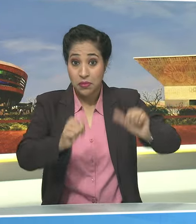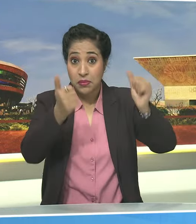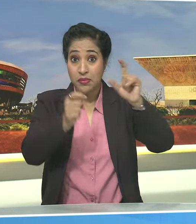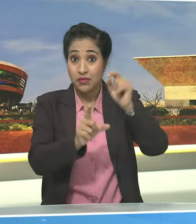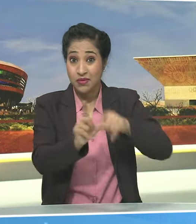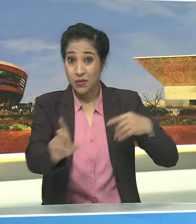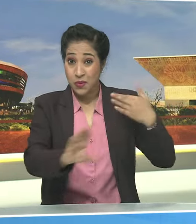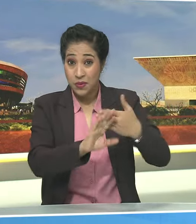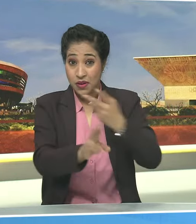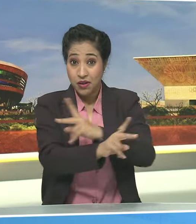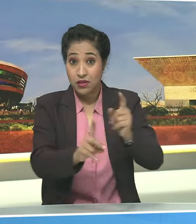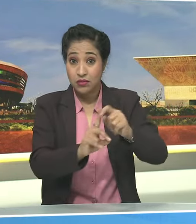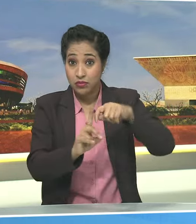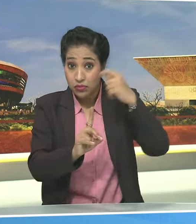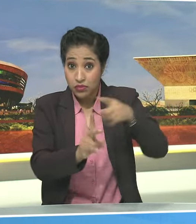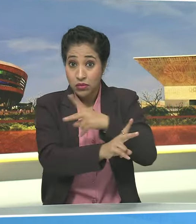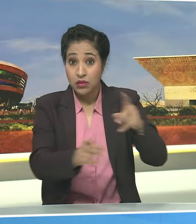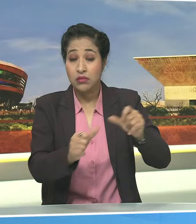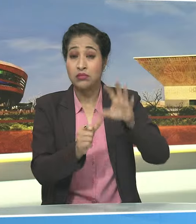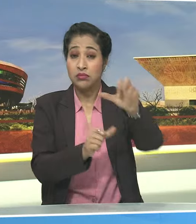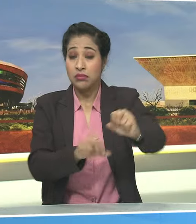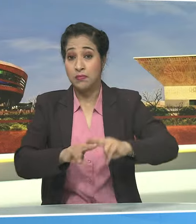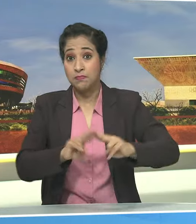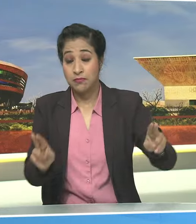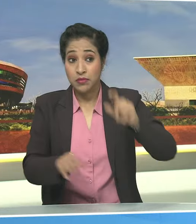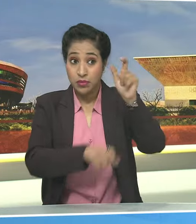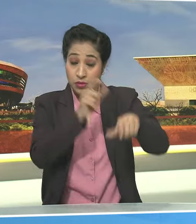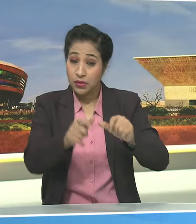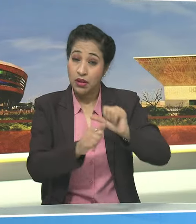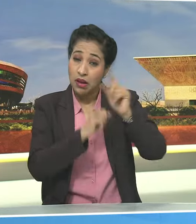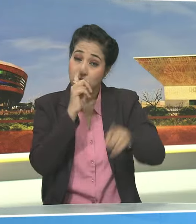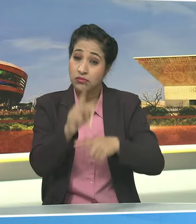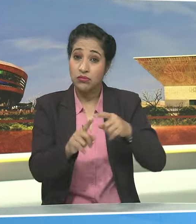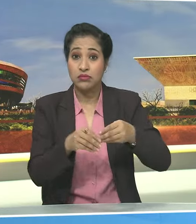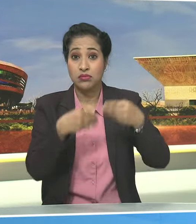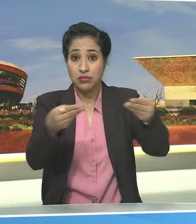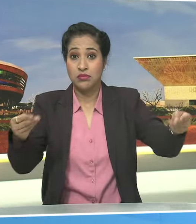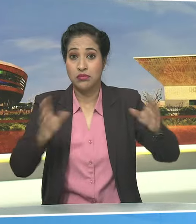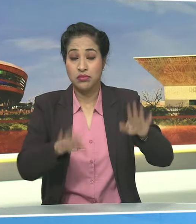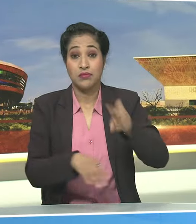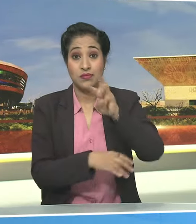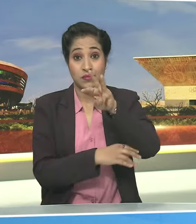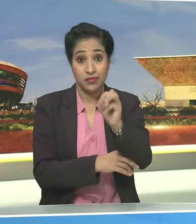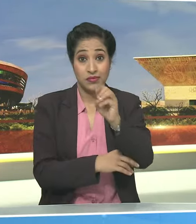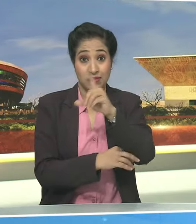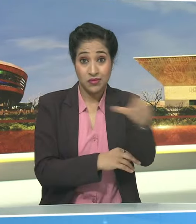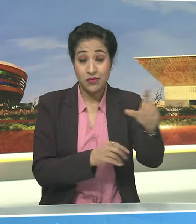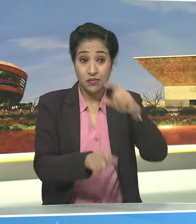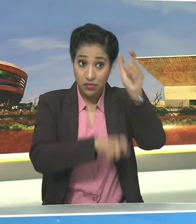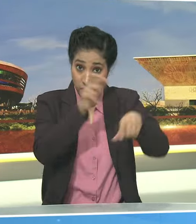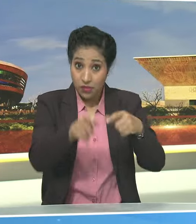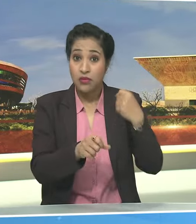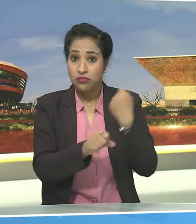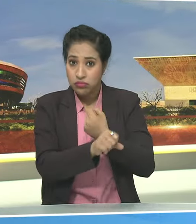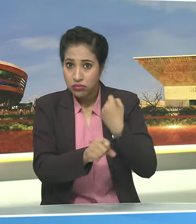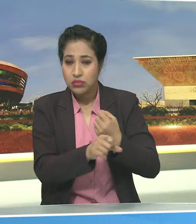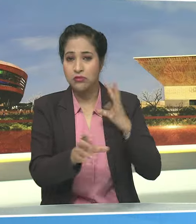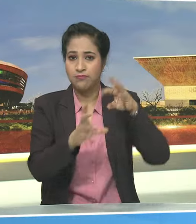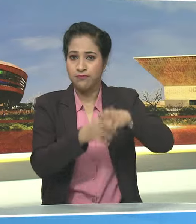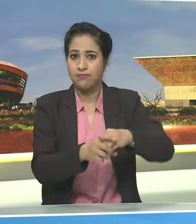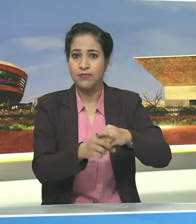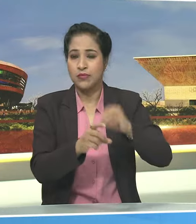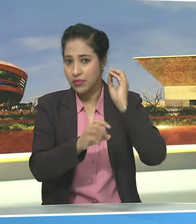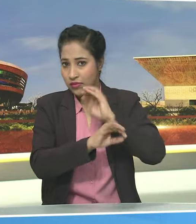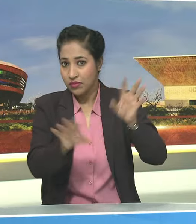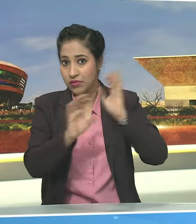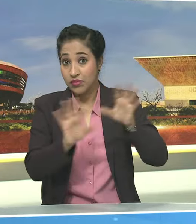और योजनाओं को जन-जन तक पहुंचाएंगे इनमें लगभग 30 लाख कार्यकर्ता भाग लेंगे इस अभियान का उद्देश्य